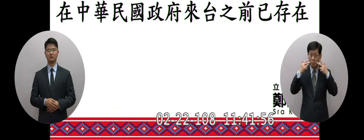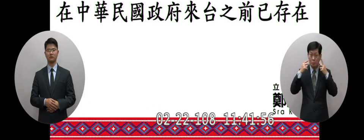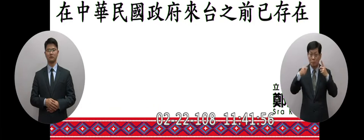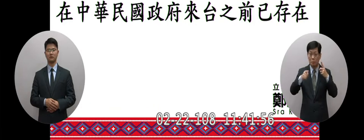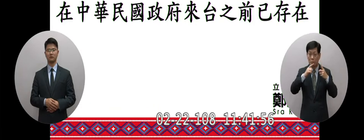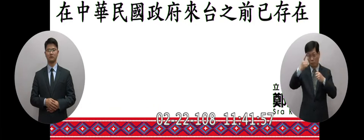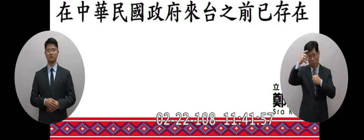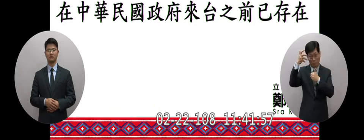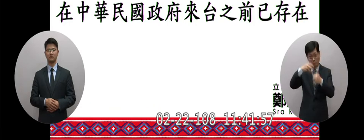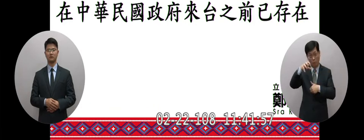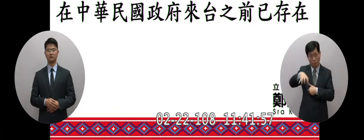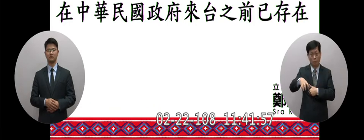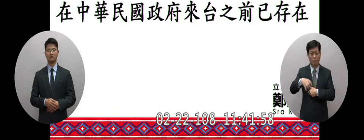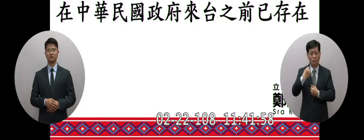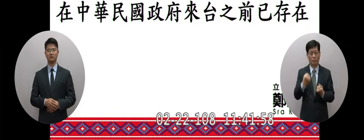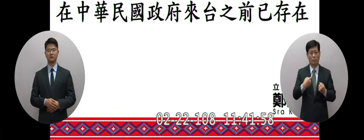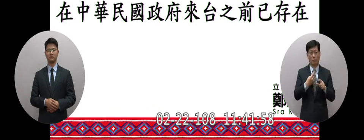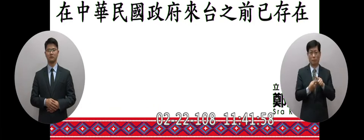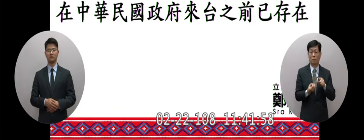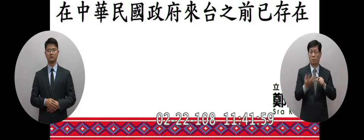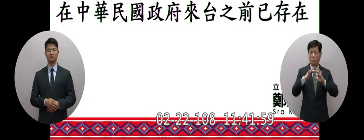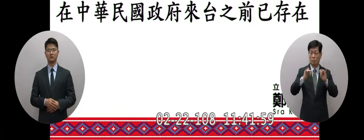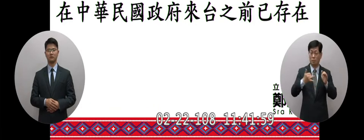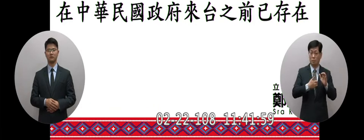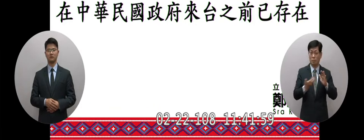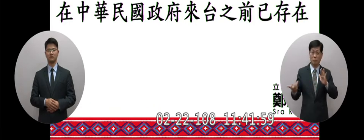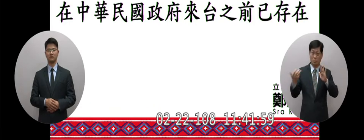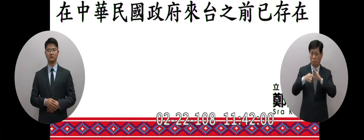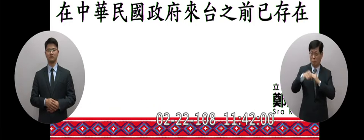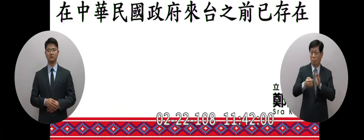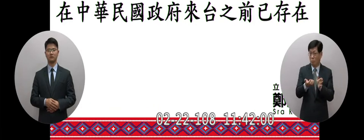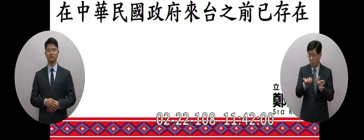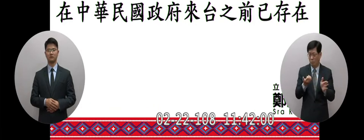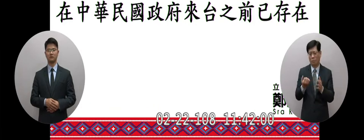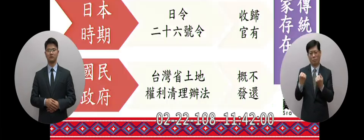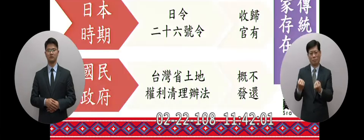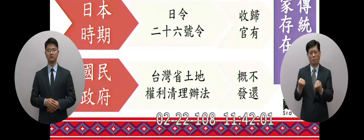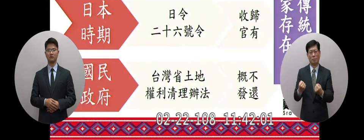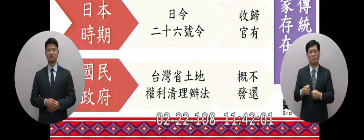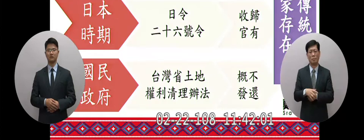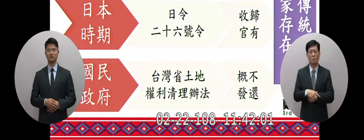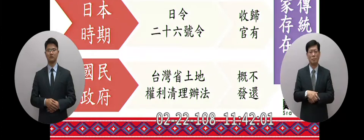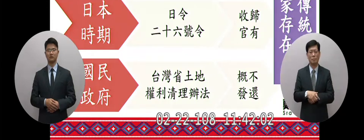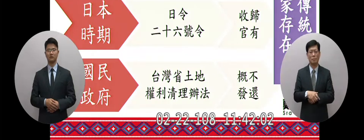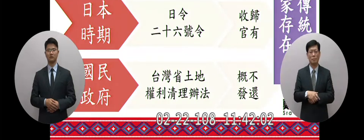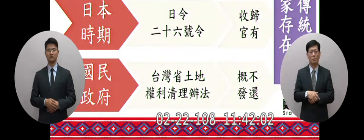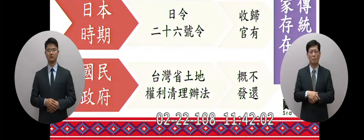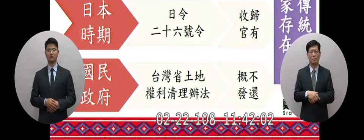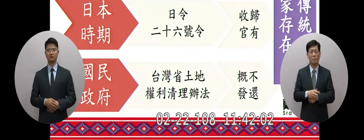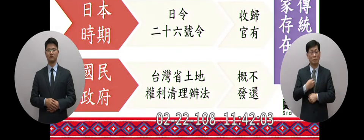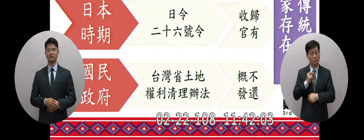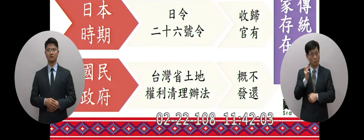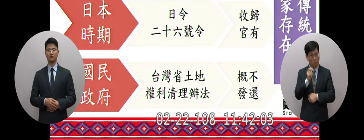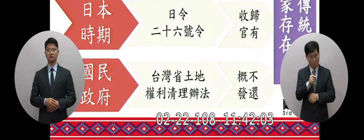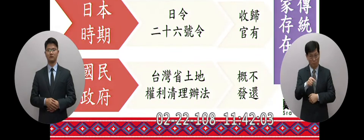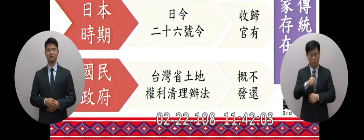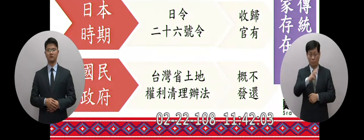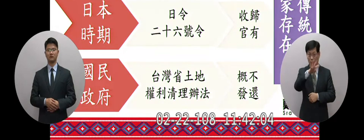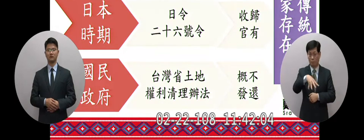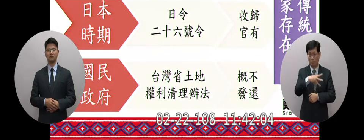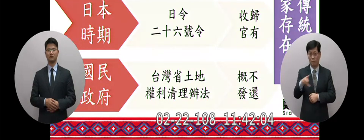统领域在中华民国政府来台之前已经存在。我们看这个